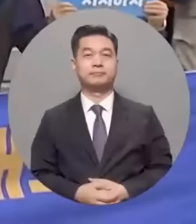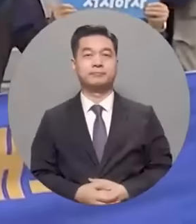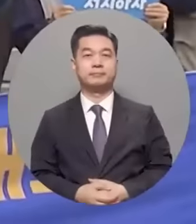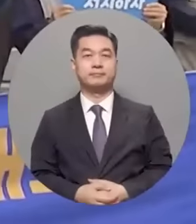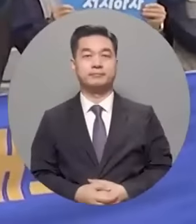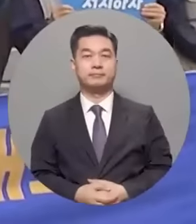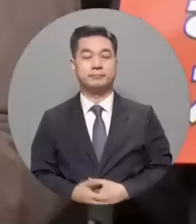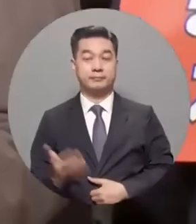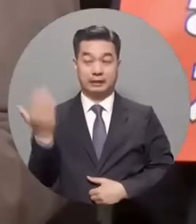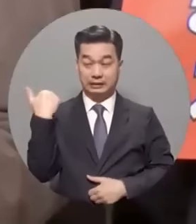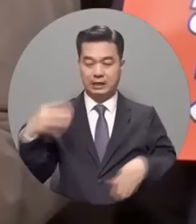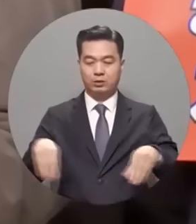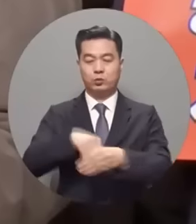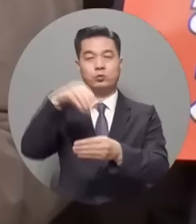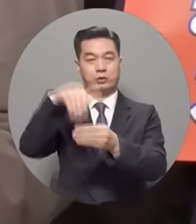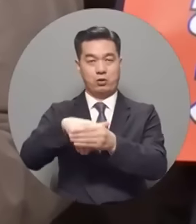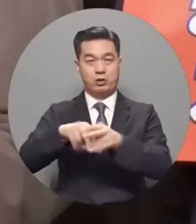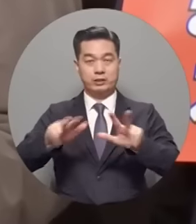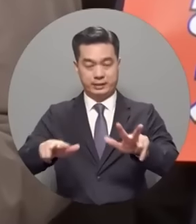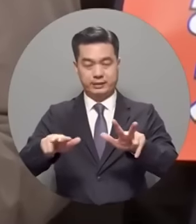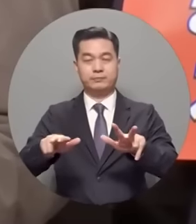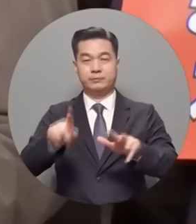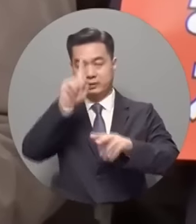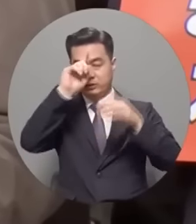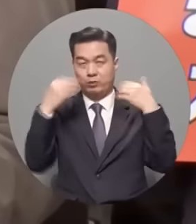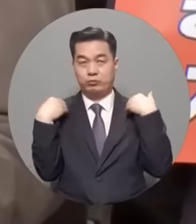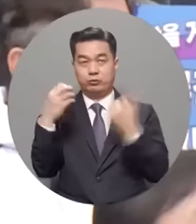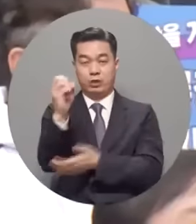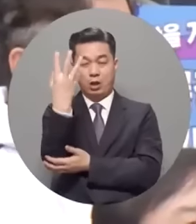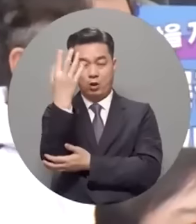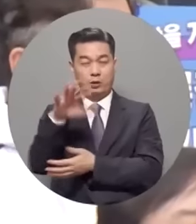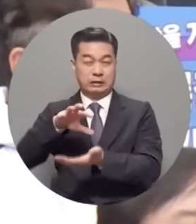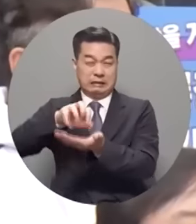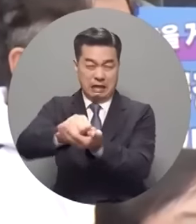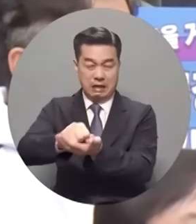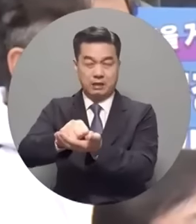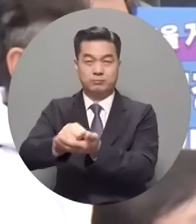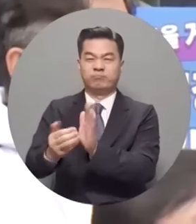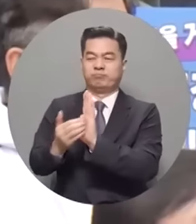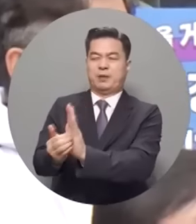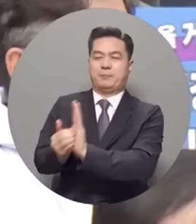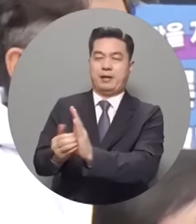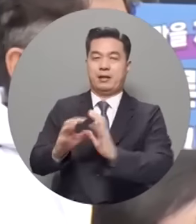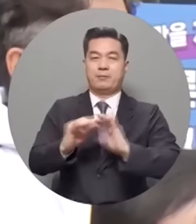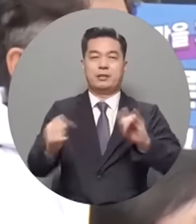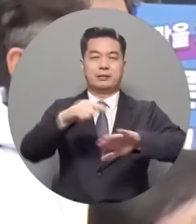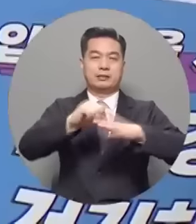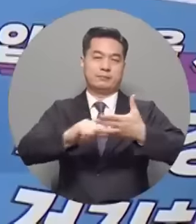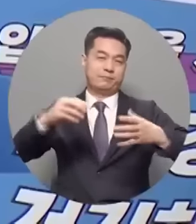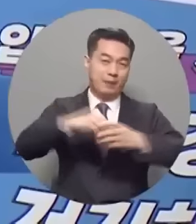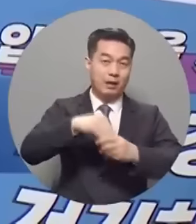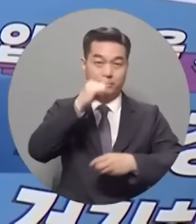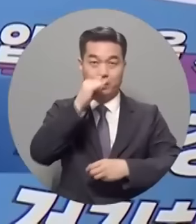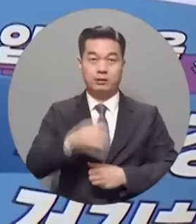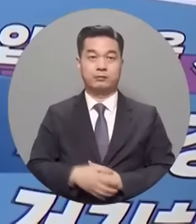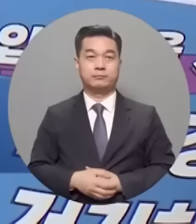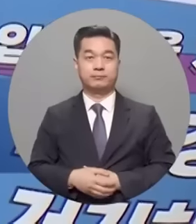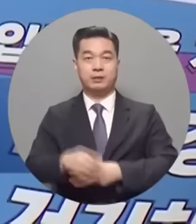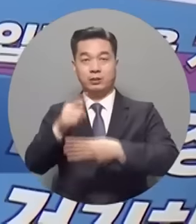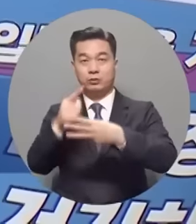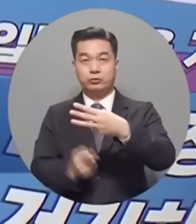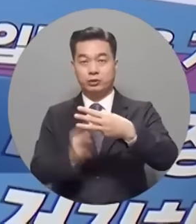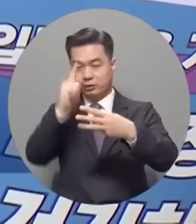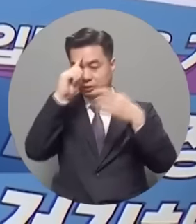지난 총선은 현 정부의 언론 장악을 저지하라는 민심이 반영된 결과라고 비판했습니다. 윤석열 정부 2년